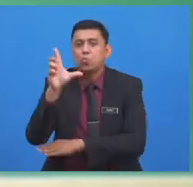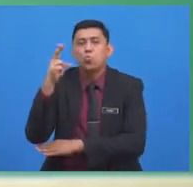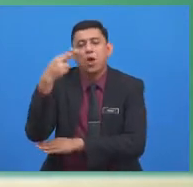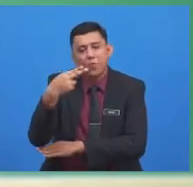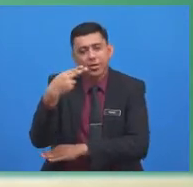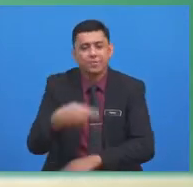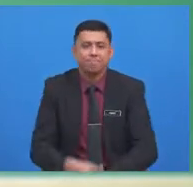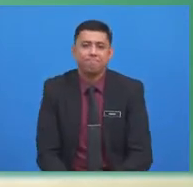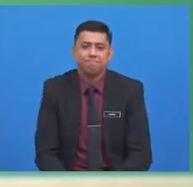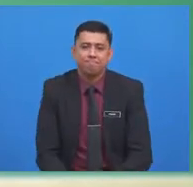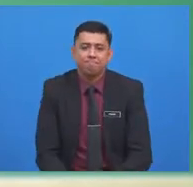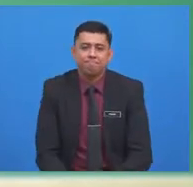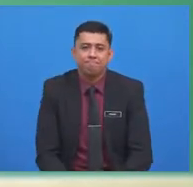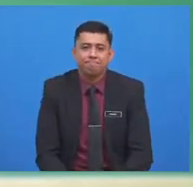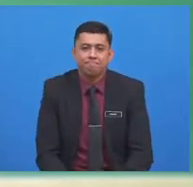hawa.